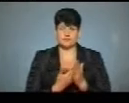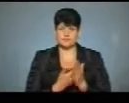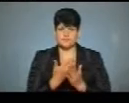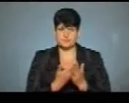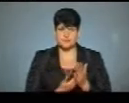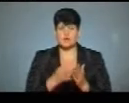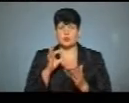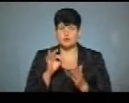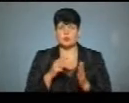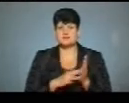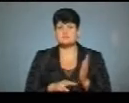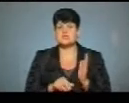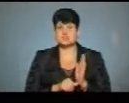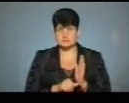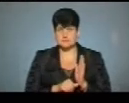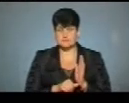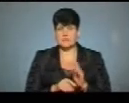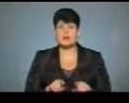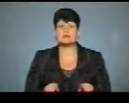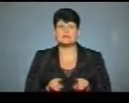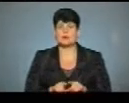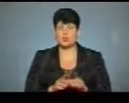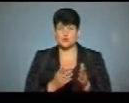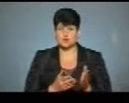форми 086, а також